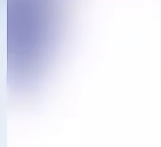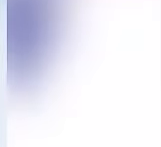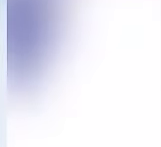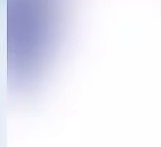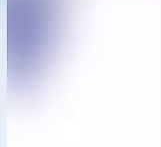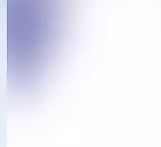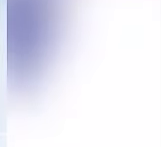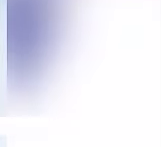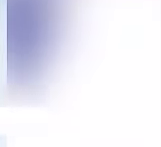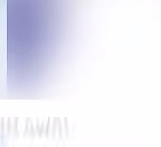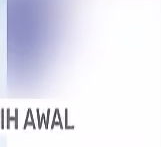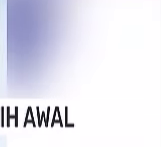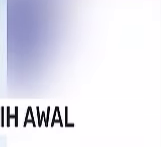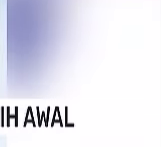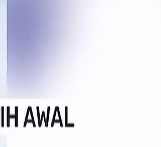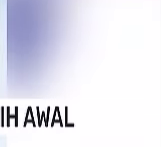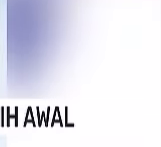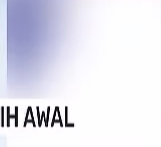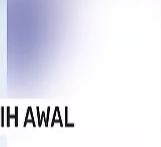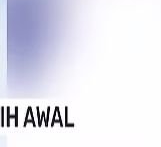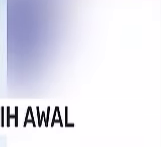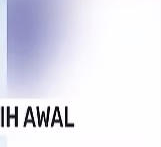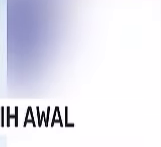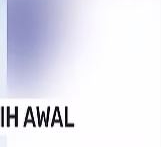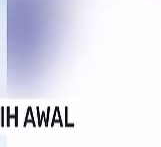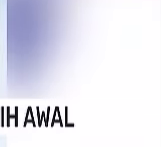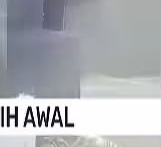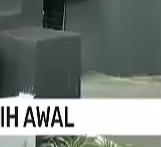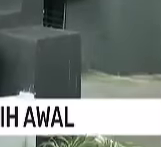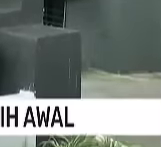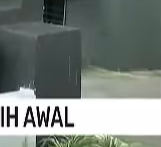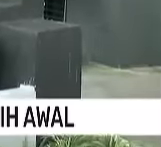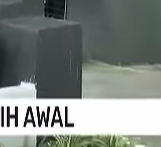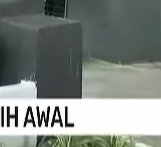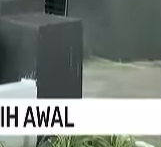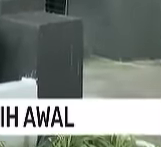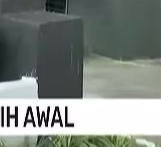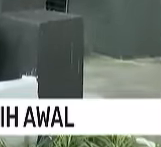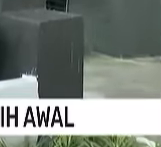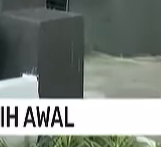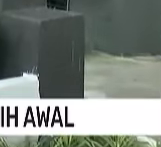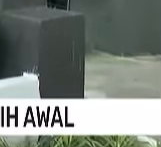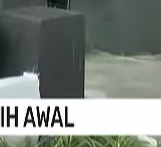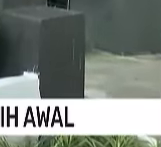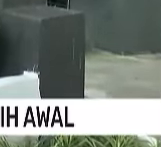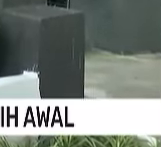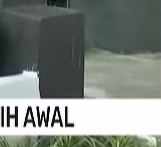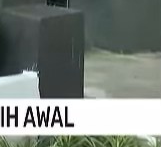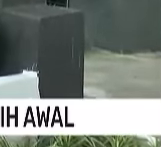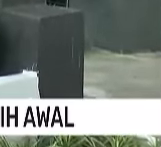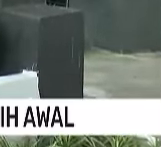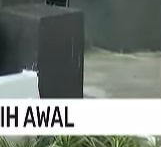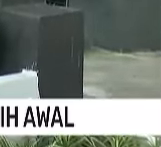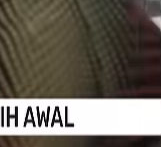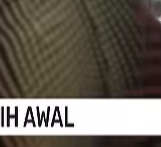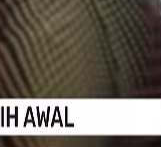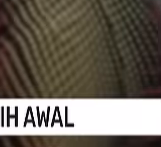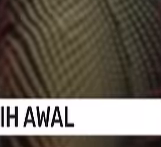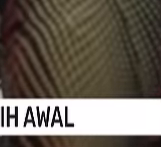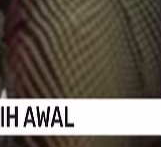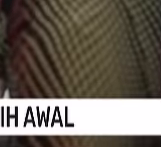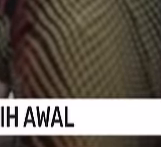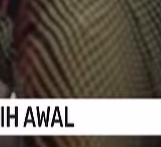Ahli KWSP berumur bawah 55 tahun boleh mohon iCitra esok.